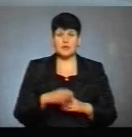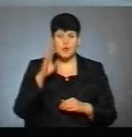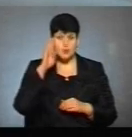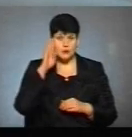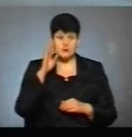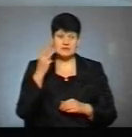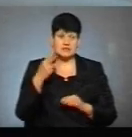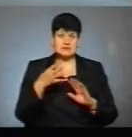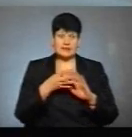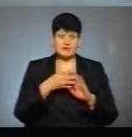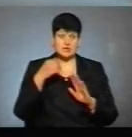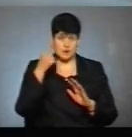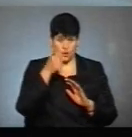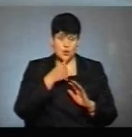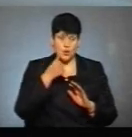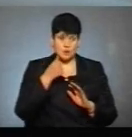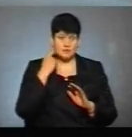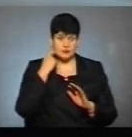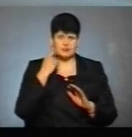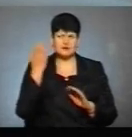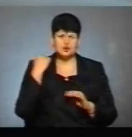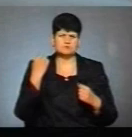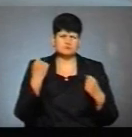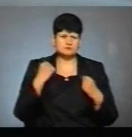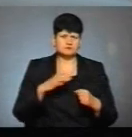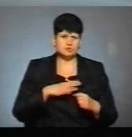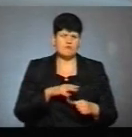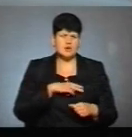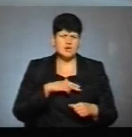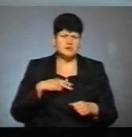Хлопець 39 років, в колишньому спортсмен, призер.